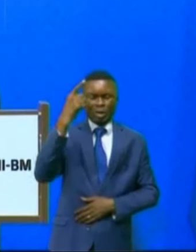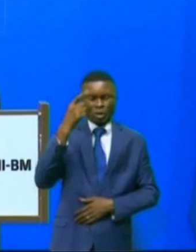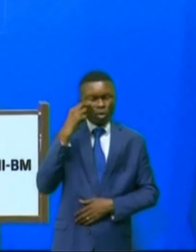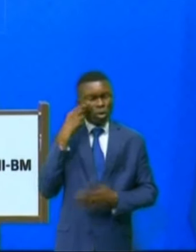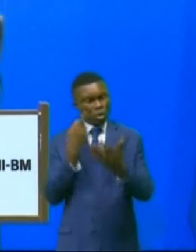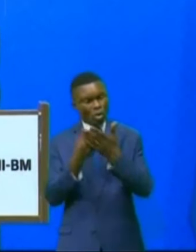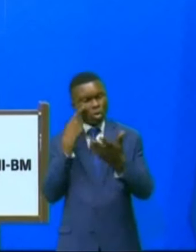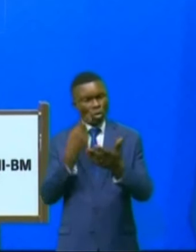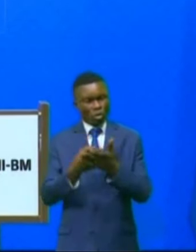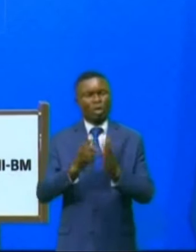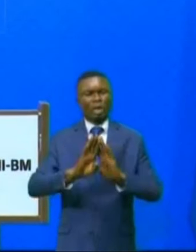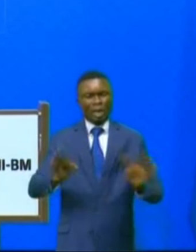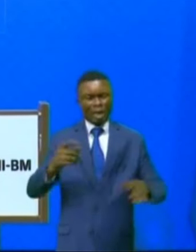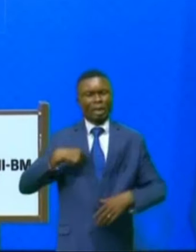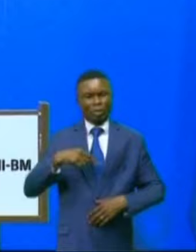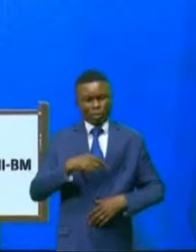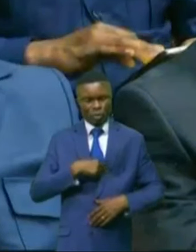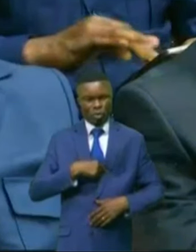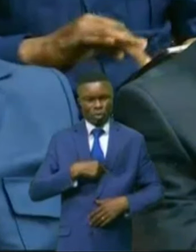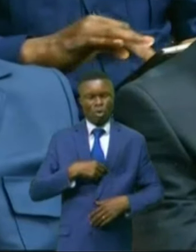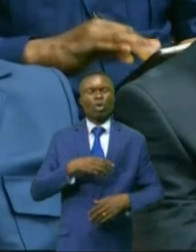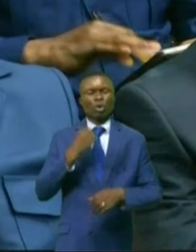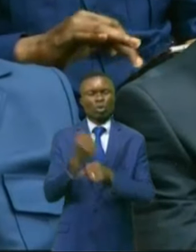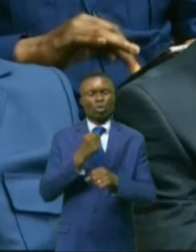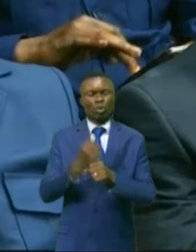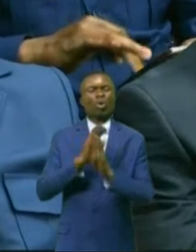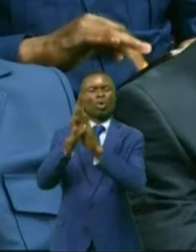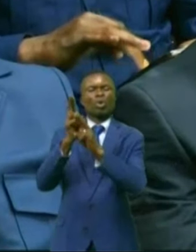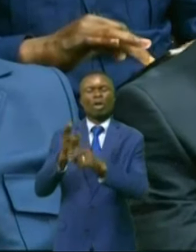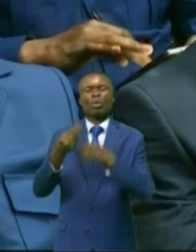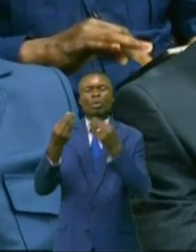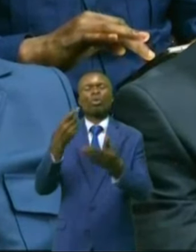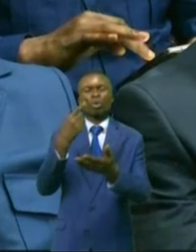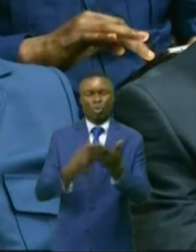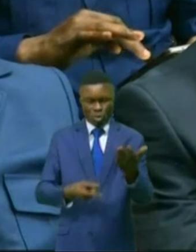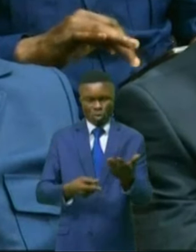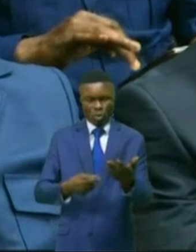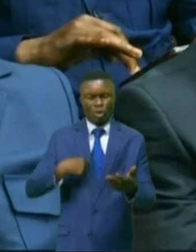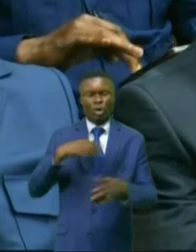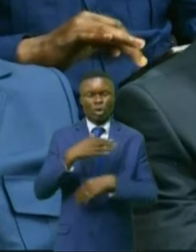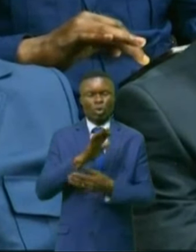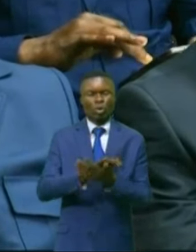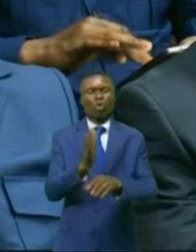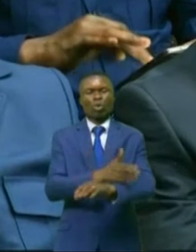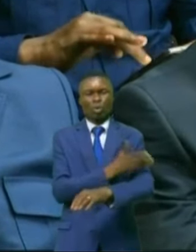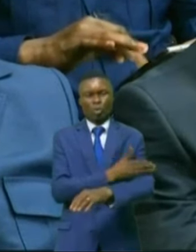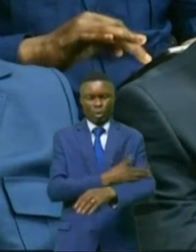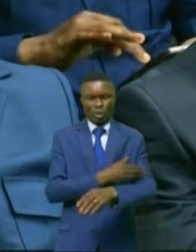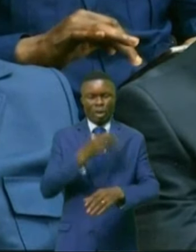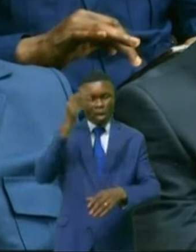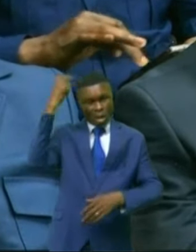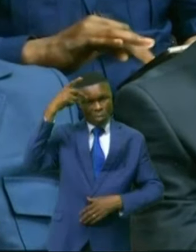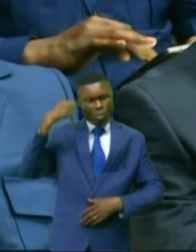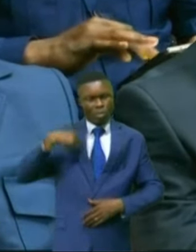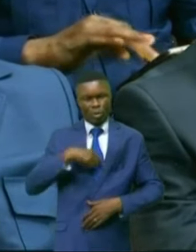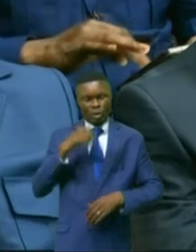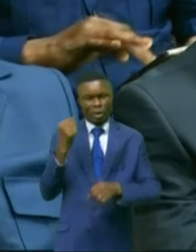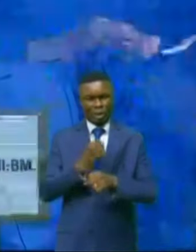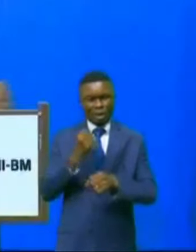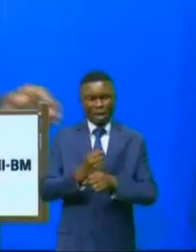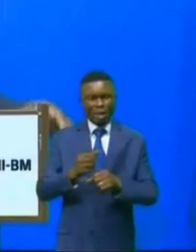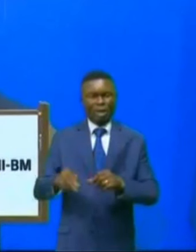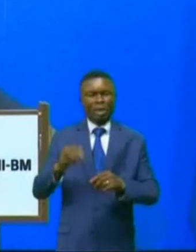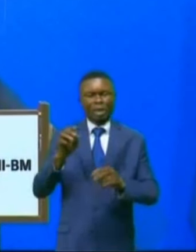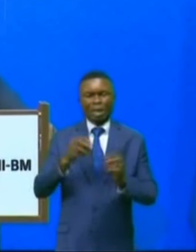notre performance, comment nous rendons compte de ce que nous faisons, comment nous performons dans notre politique, dans la mise en œuvre de